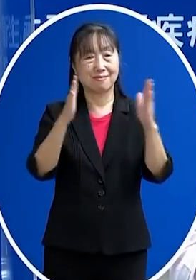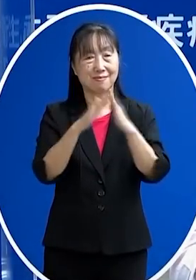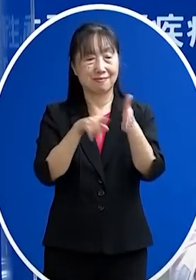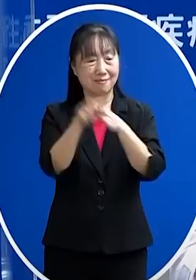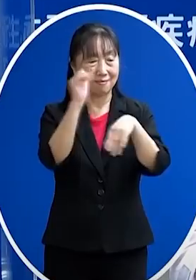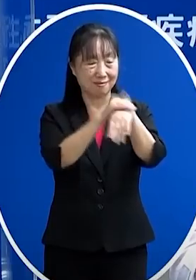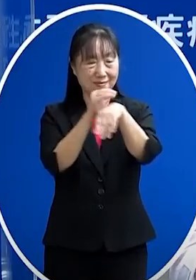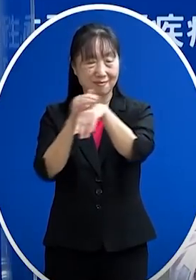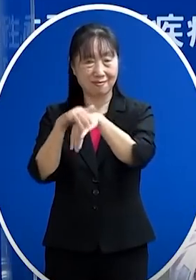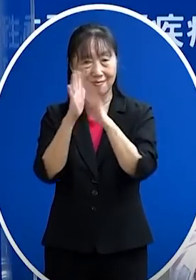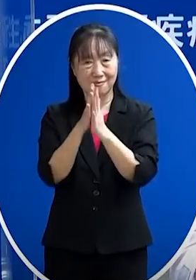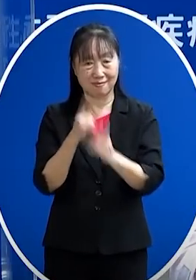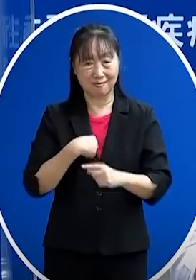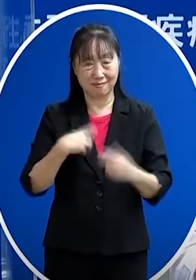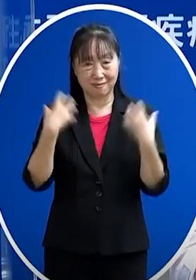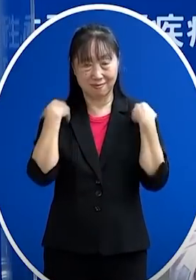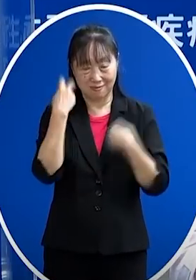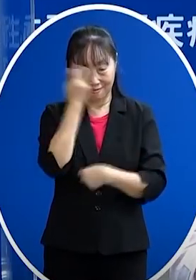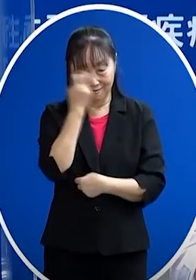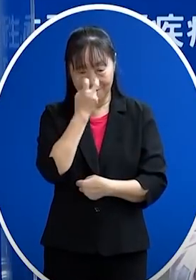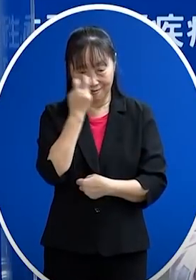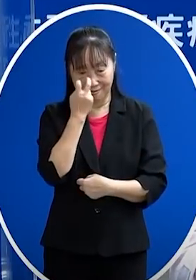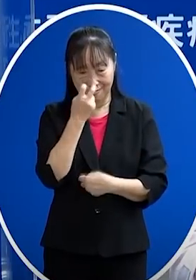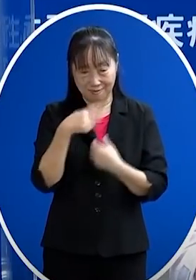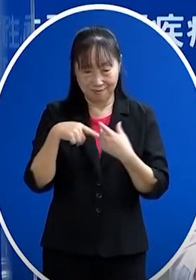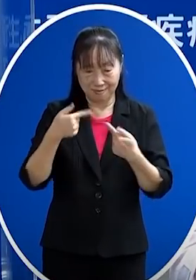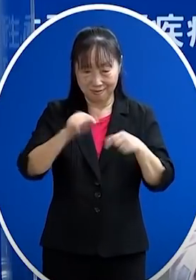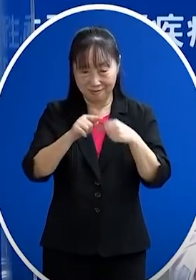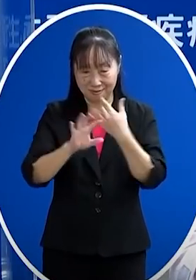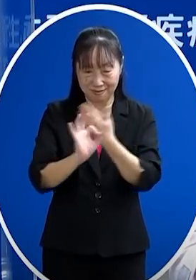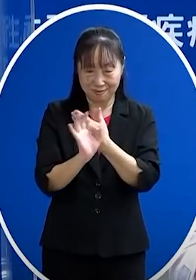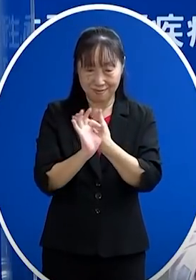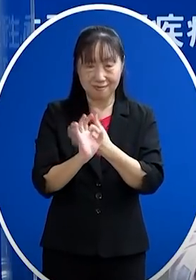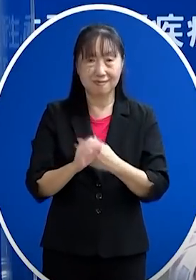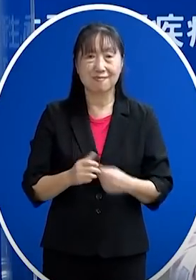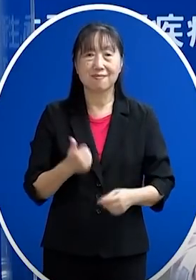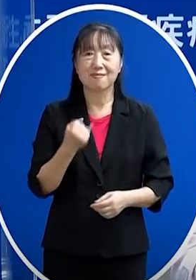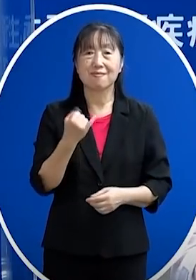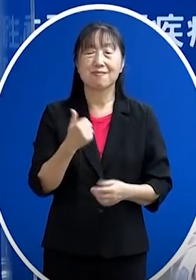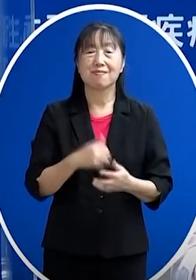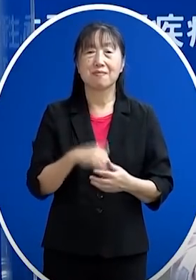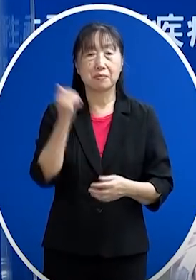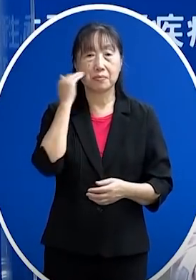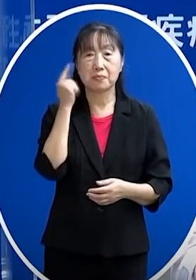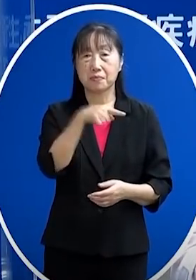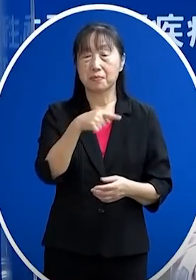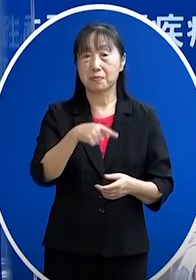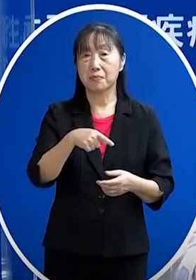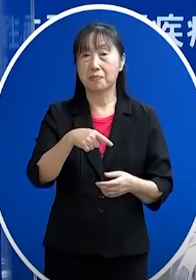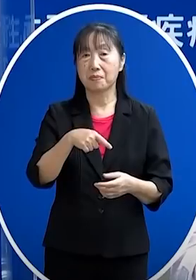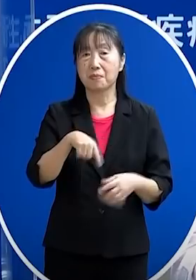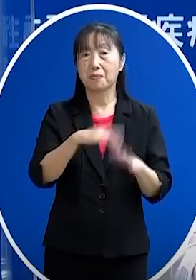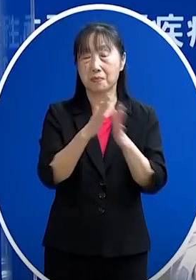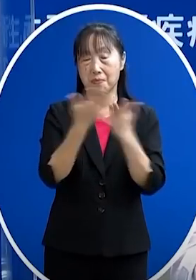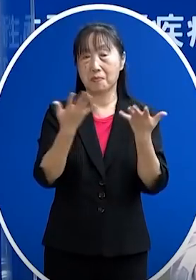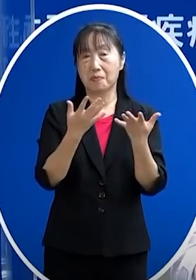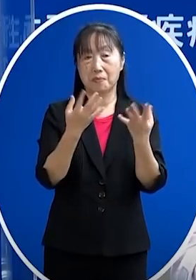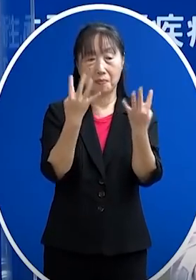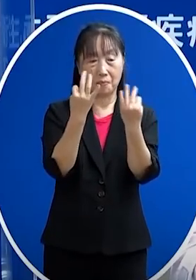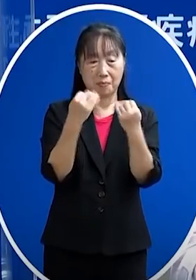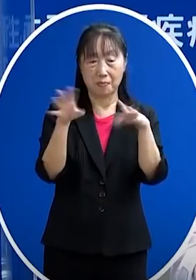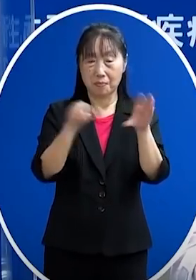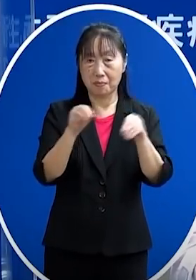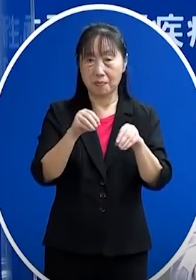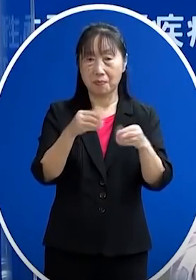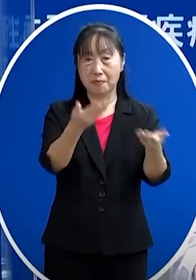下所完成的临床的试验。好，那当然如果回来他可以拿这样相关的数目来跟